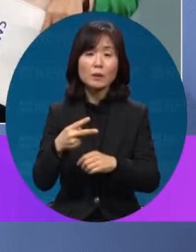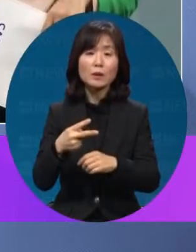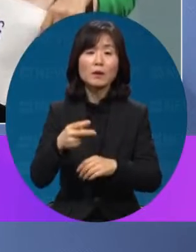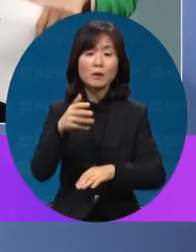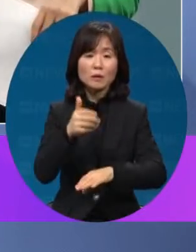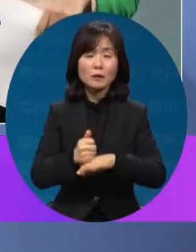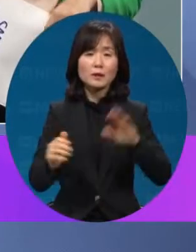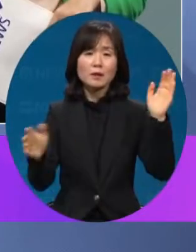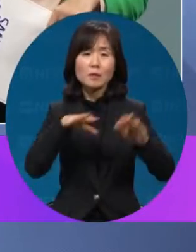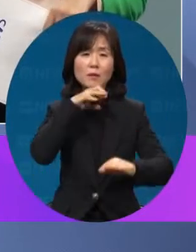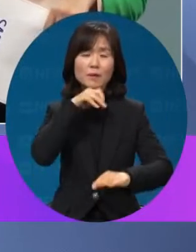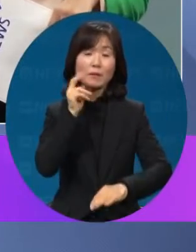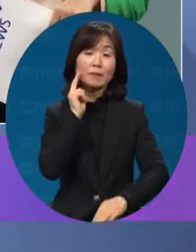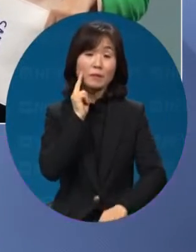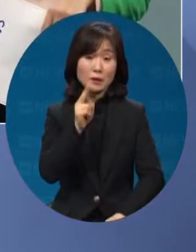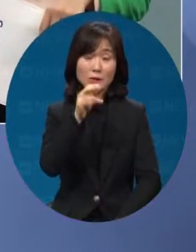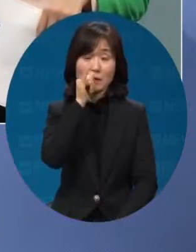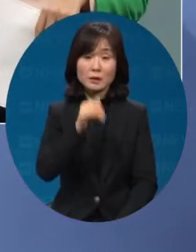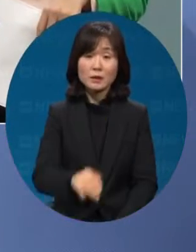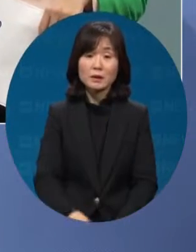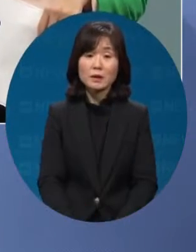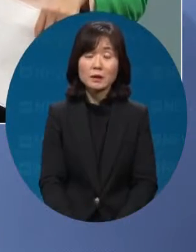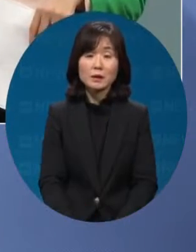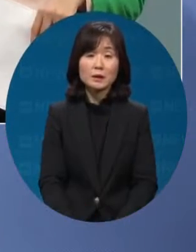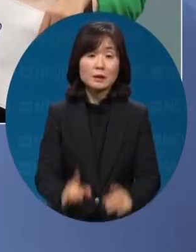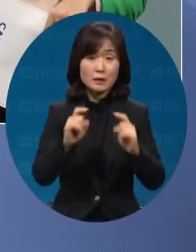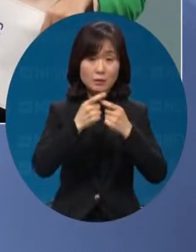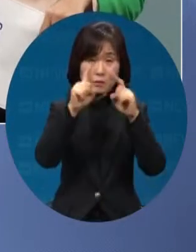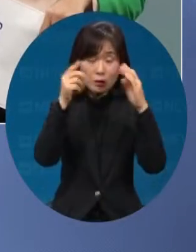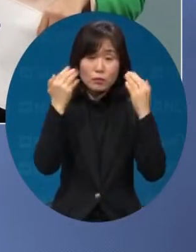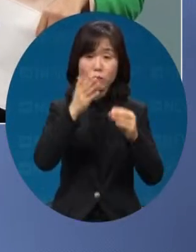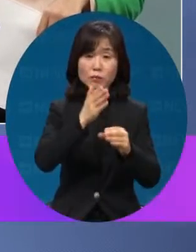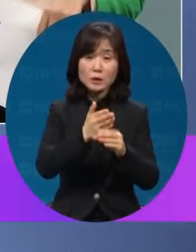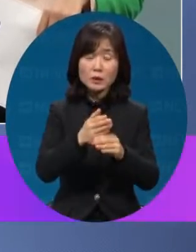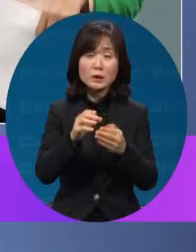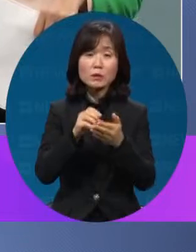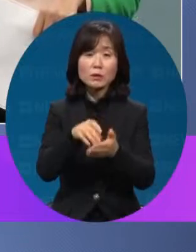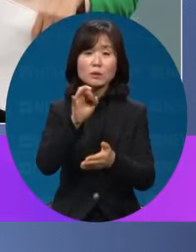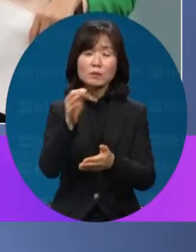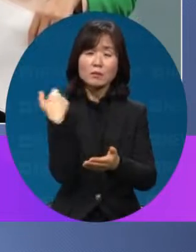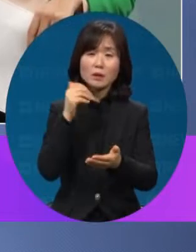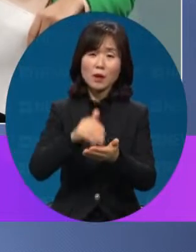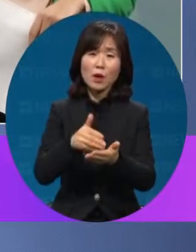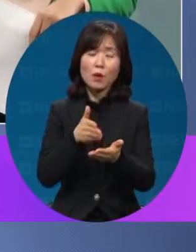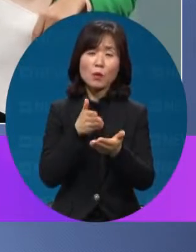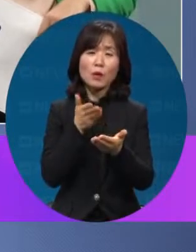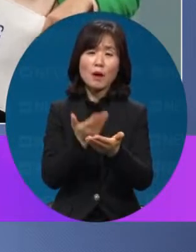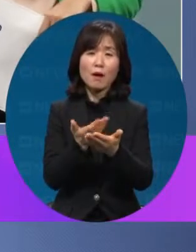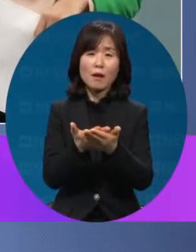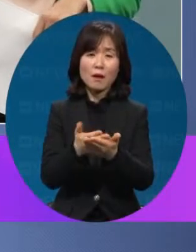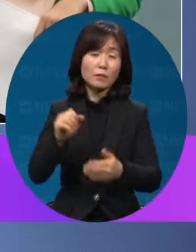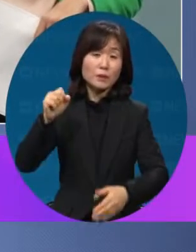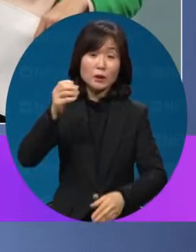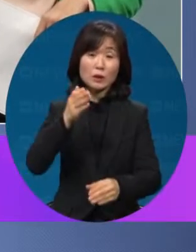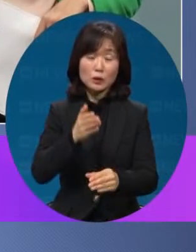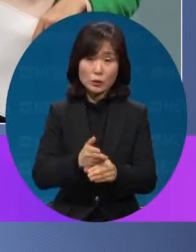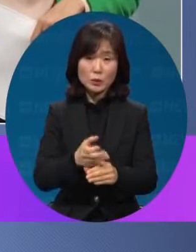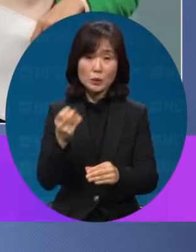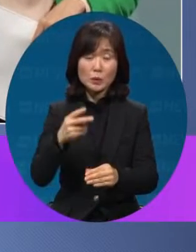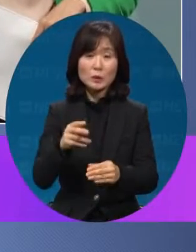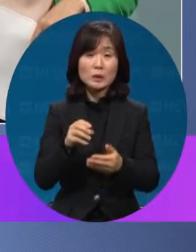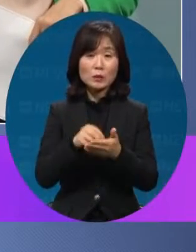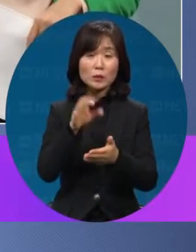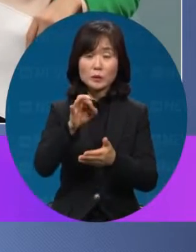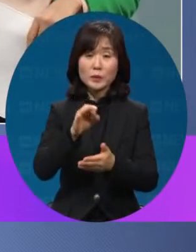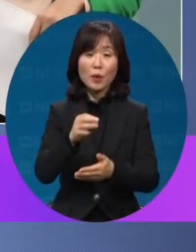극에 달한 것으로 전해지고 있는데요. 현재 이 사립대를 중심으로 이 등록금 반환을 요구하는 시위가 이어지고 있고